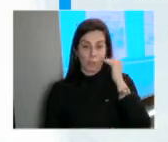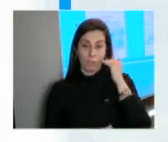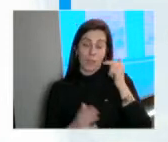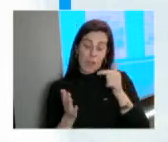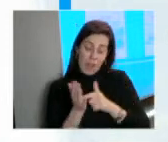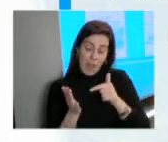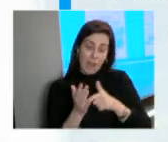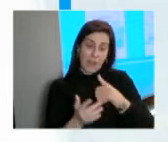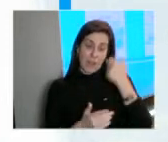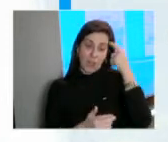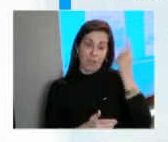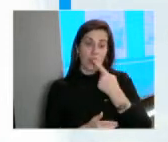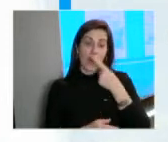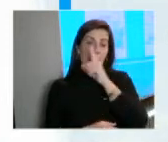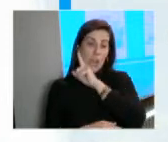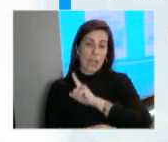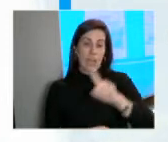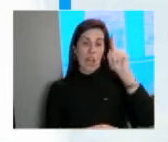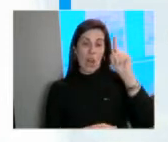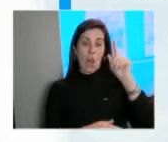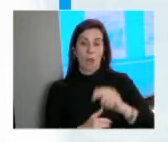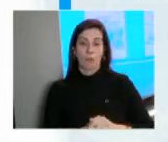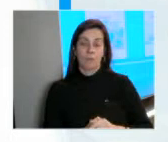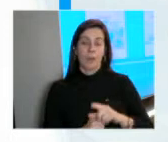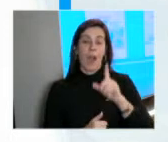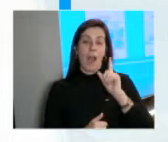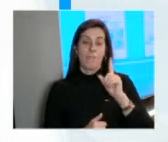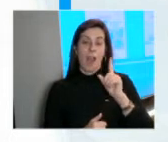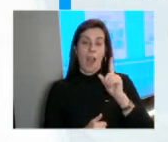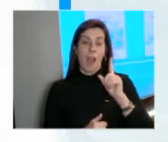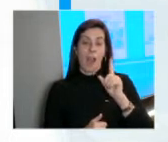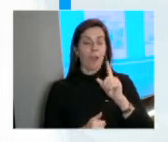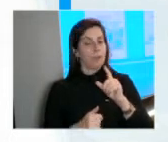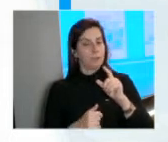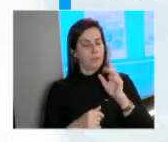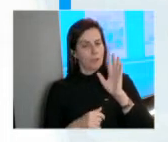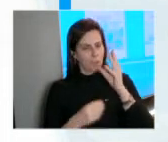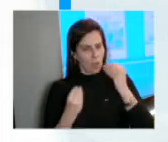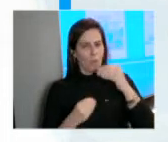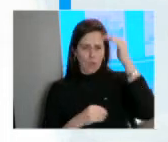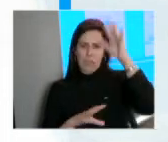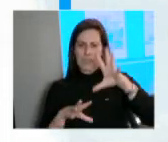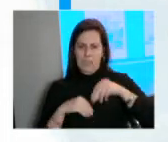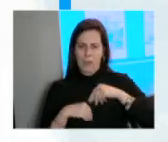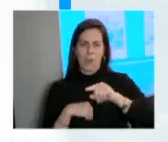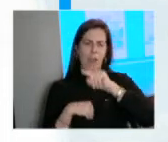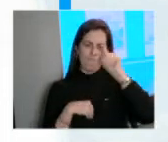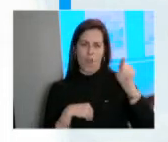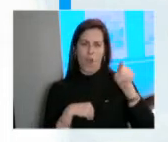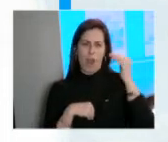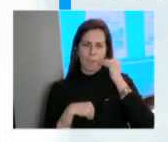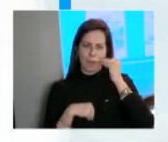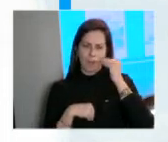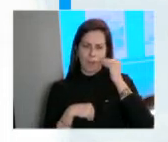לבוא לוושינגטון. לכן חשבתי שהוא הולך לסרב. אבל מעבר לטעות שלי, טוב שגנץ נענה להזמנה,